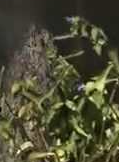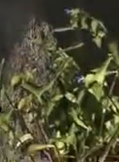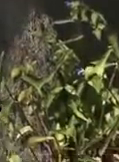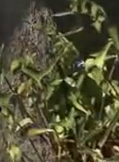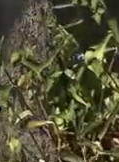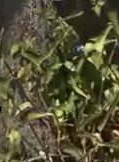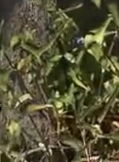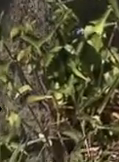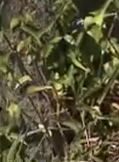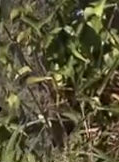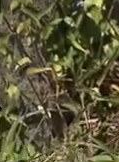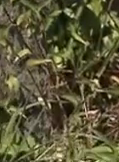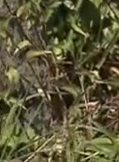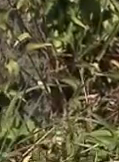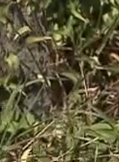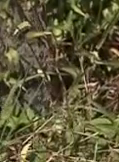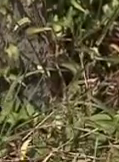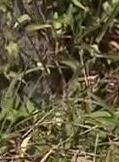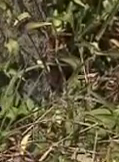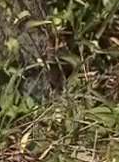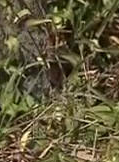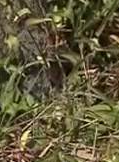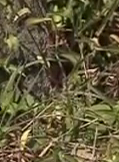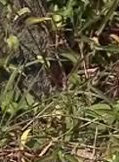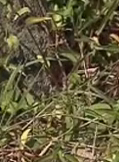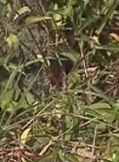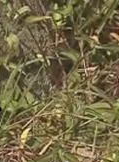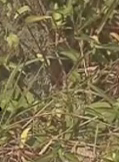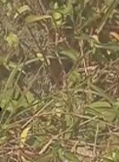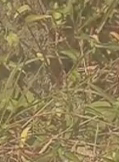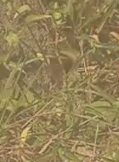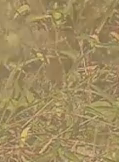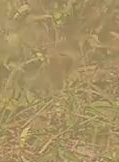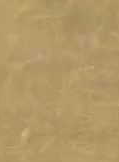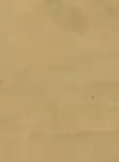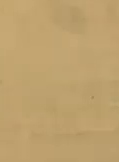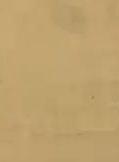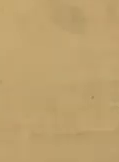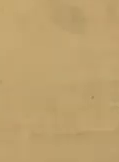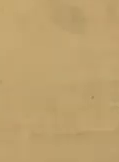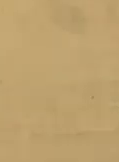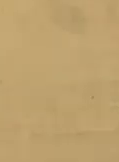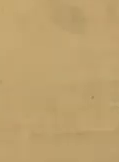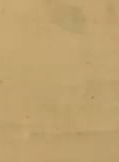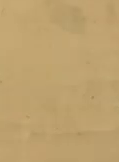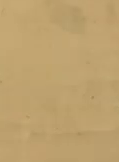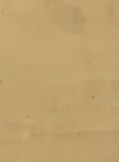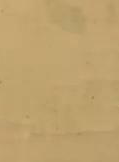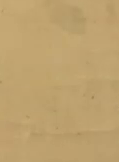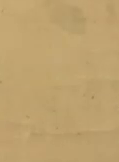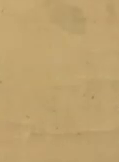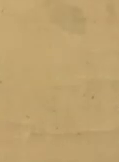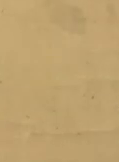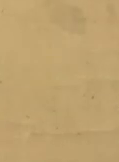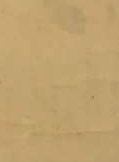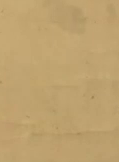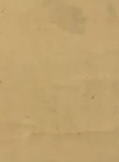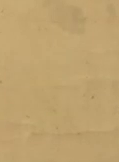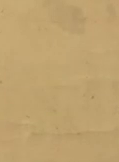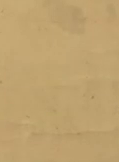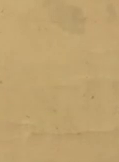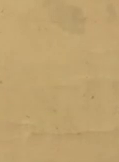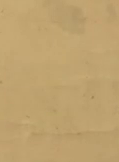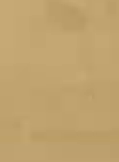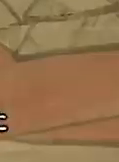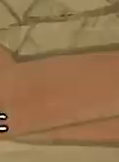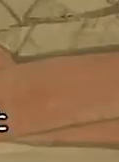農院法師は平安時代の代表的歌人です。俗名を立花の長安といい、和